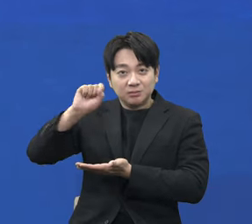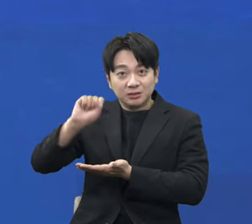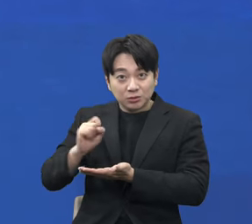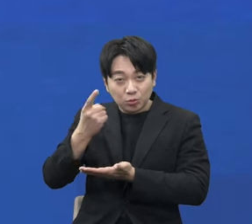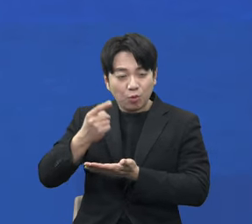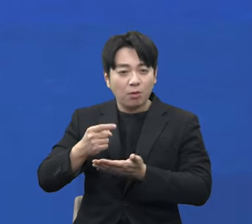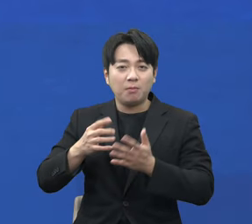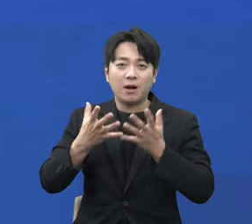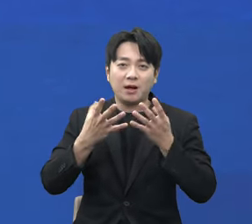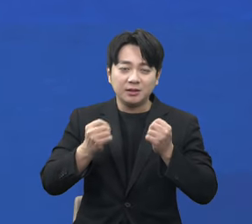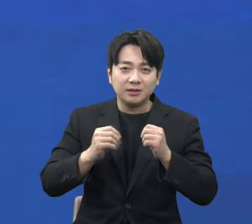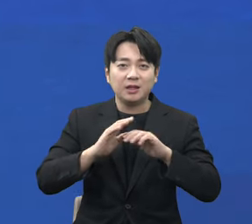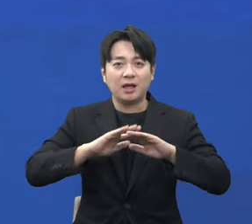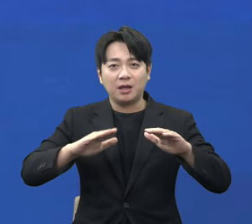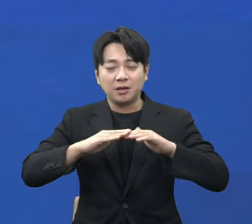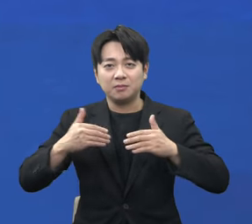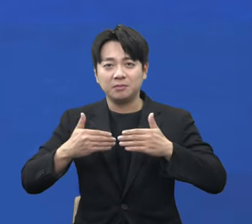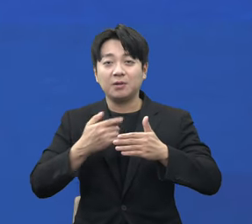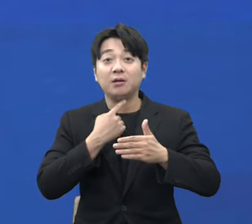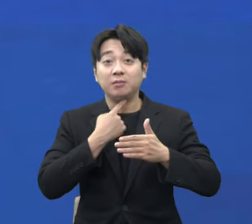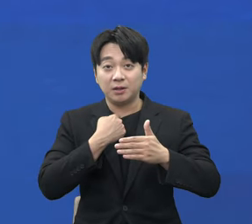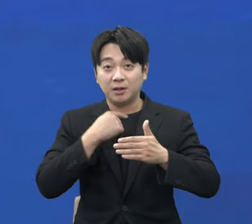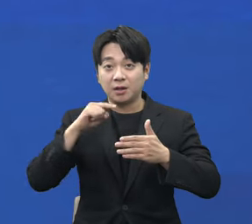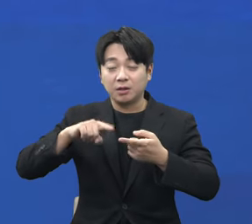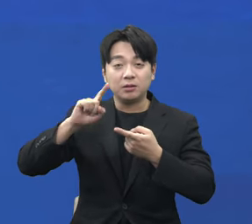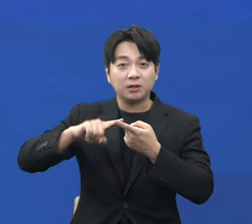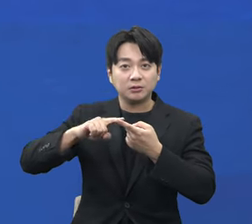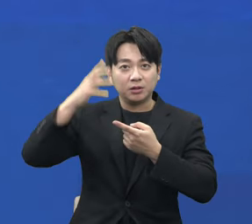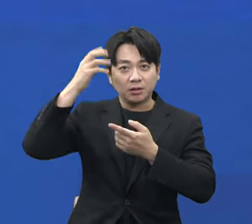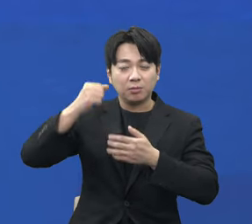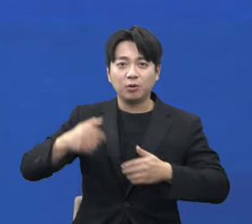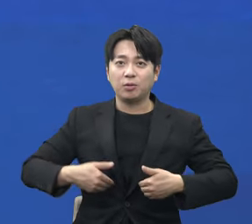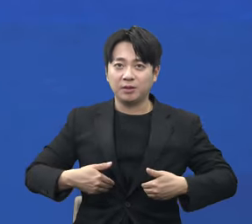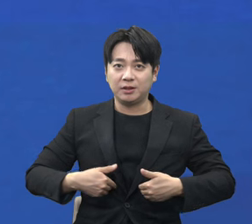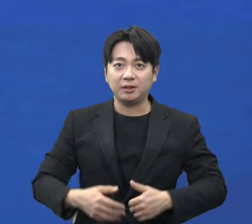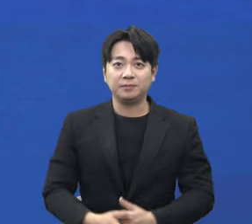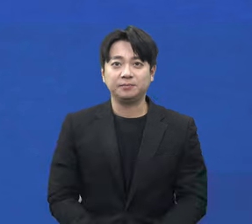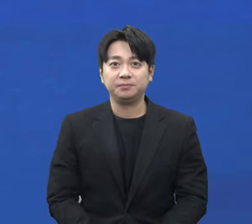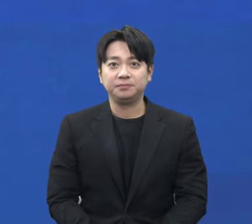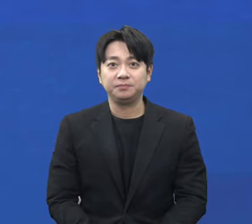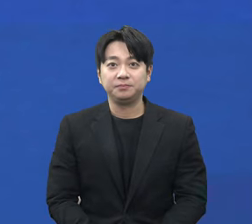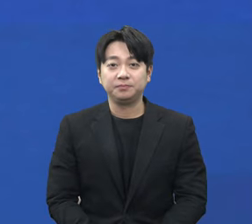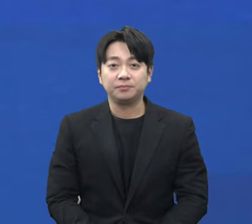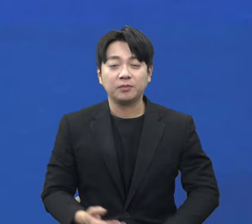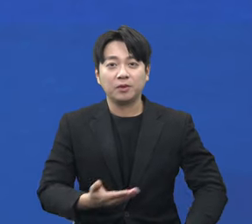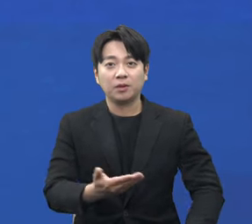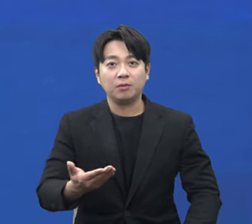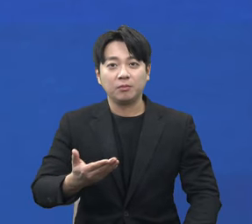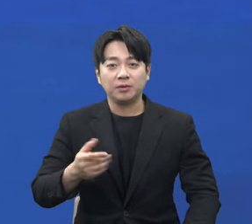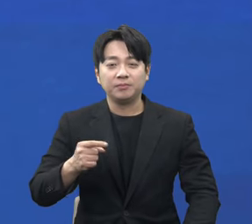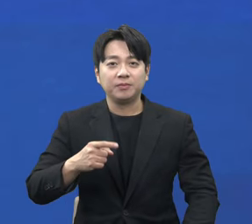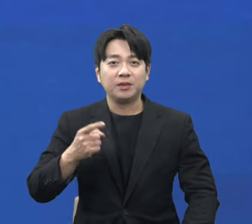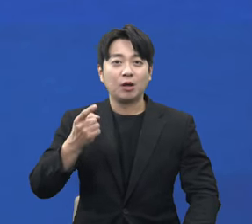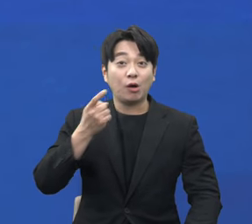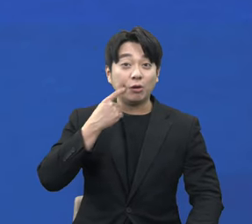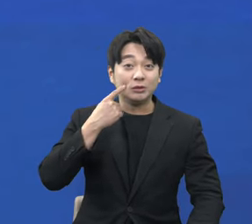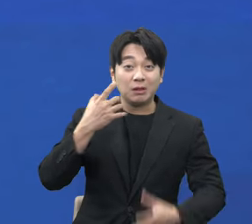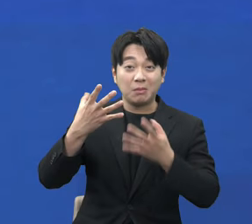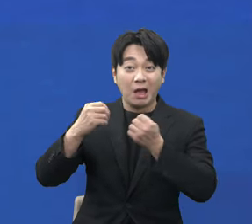당하기도 하였습니다. 우리는 잊지 말아야 합니다. 친일이 부끄러운 세상을 만들어야 합니다. 거짓이 아무리